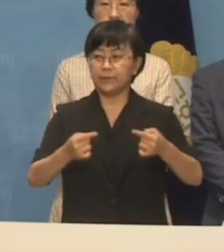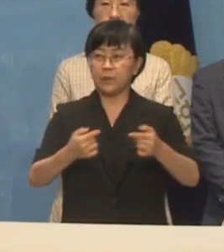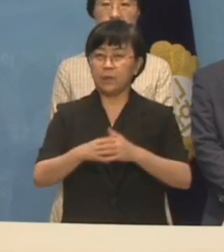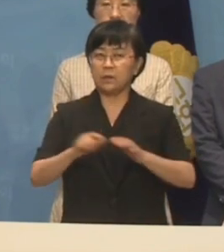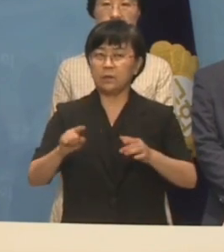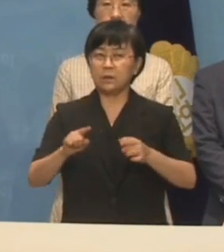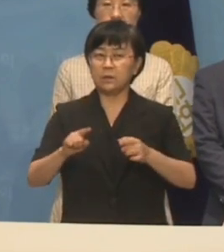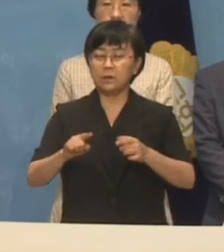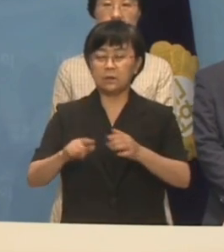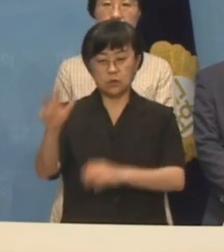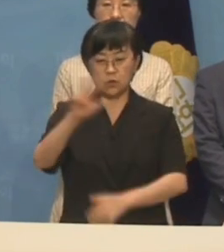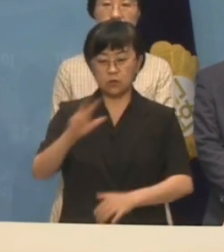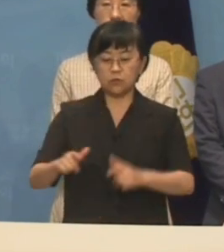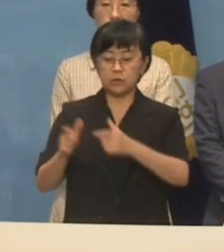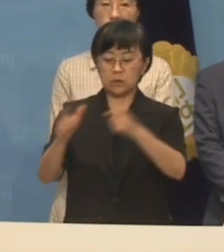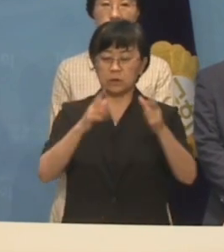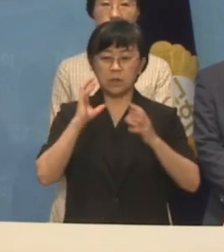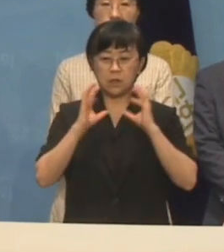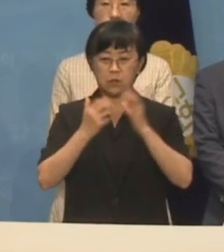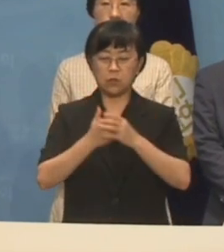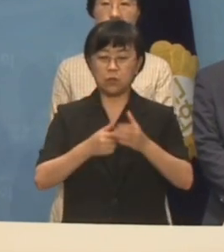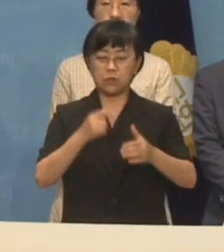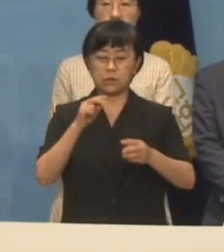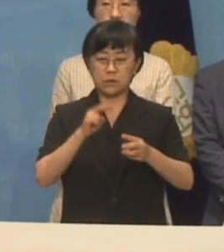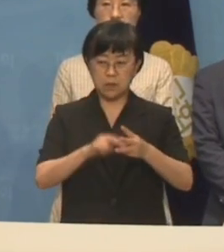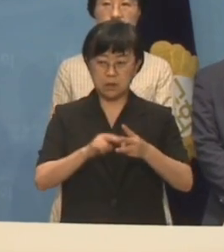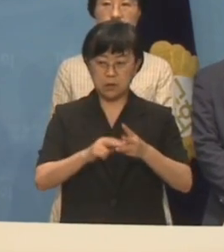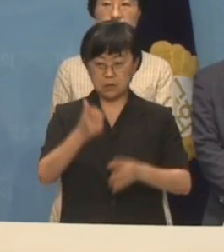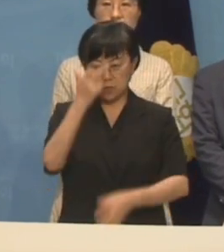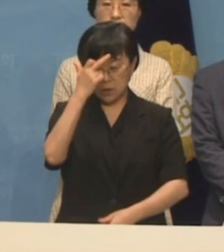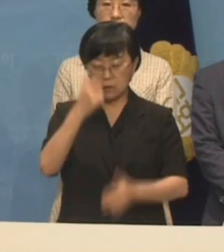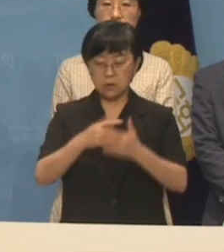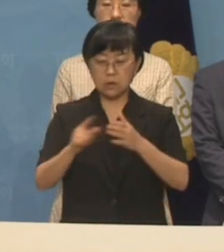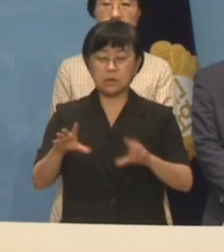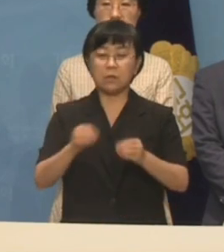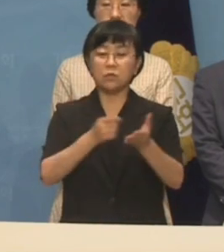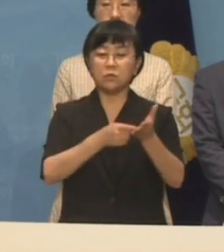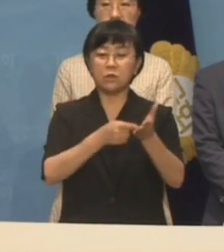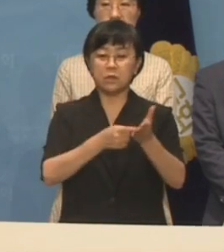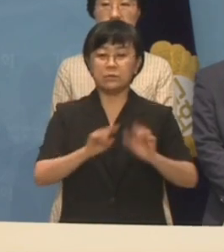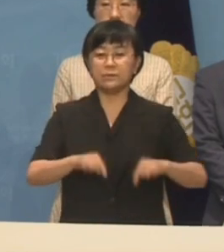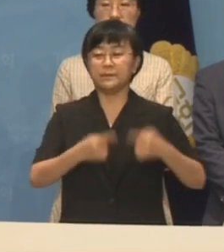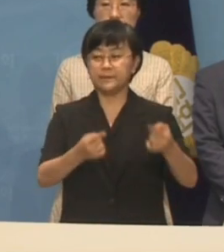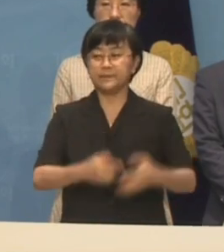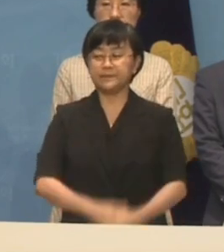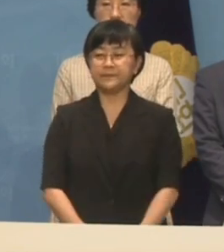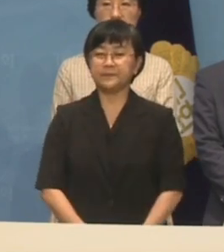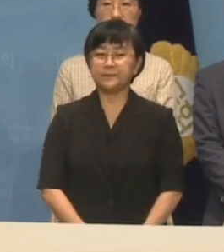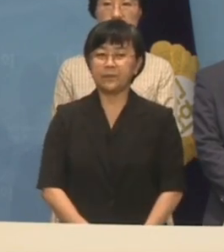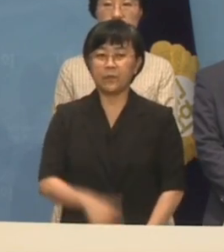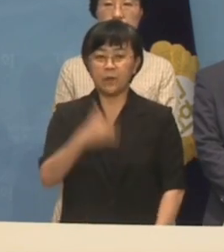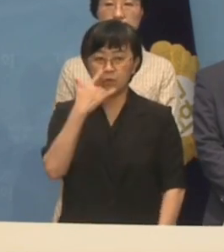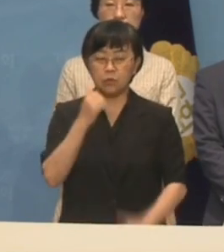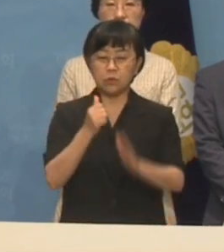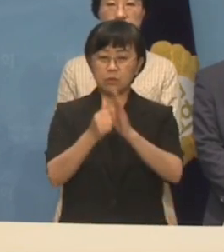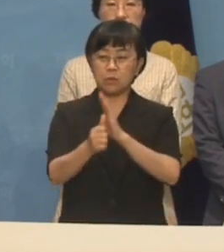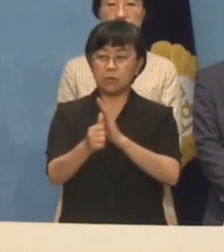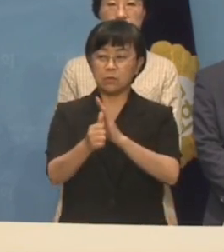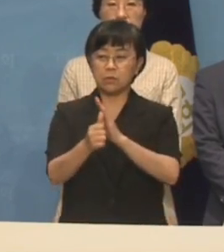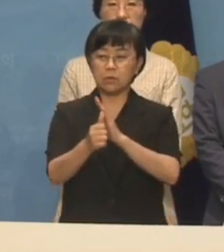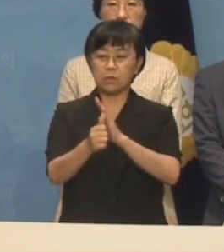전국 지역아동센터 협의회의 최선숙 사무총장이 모셨습니다. 그리고 학부모를